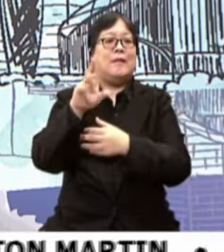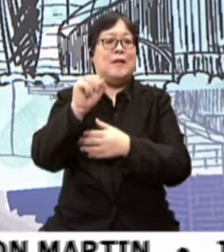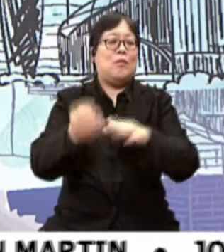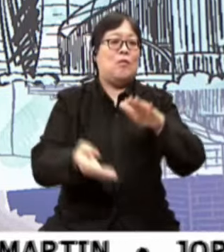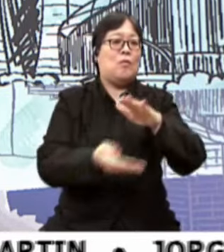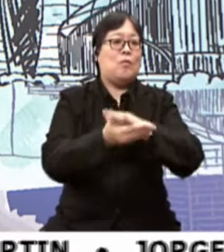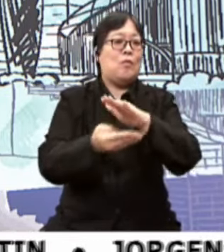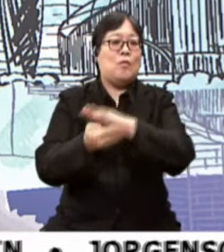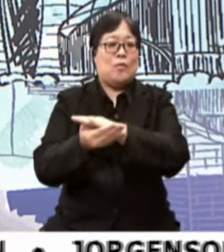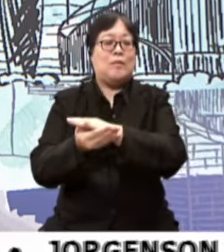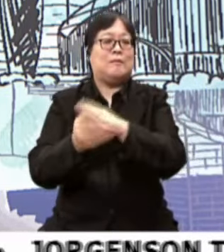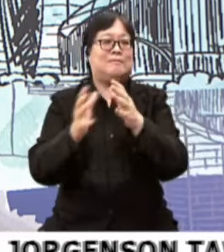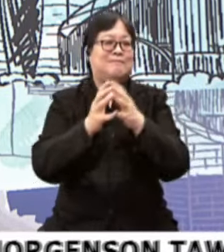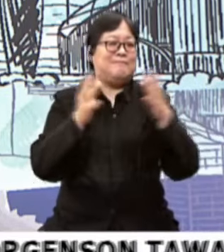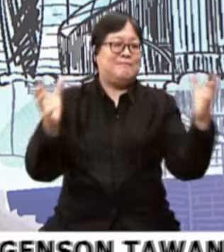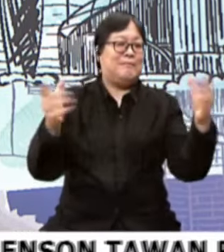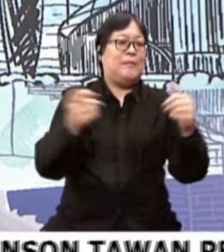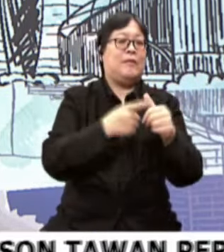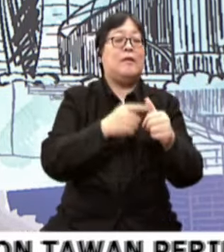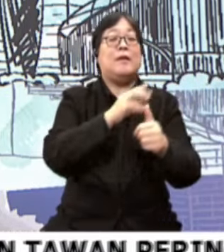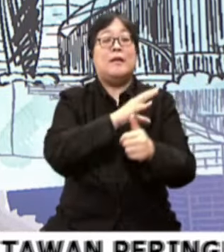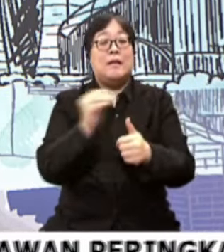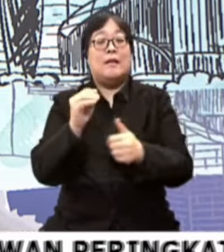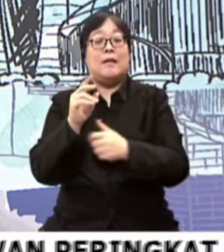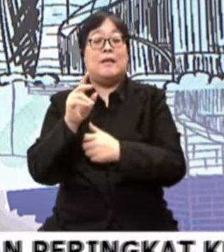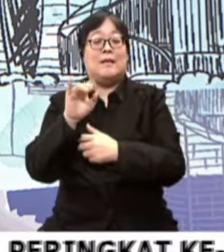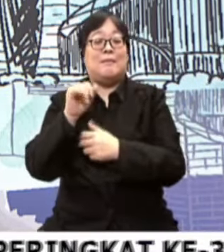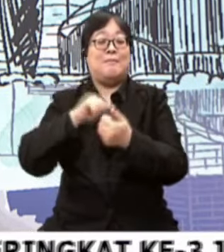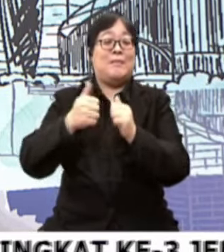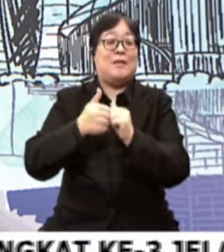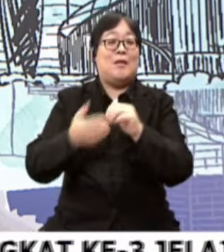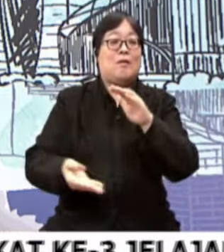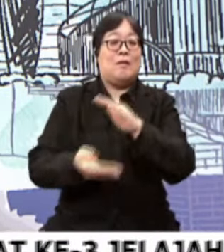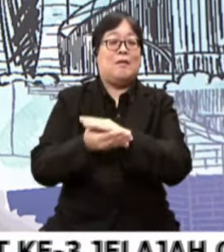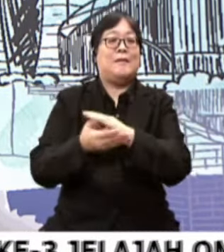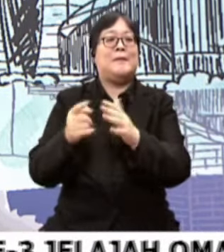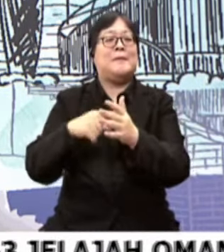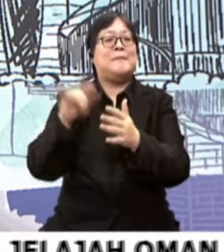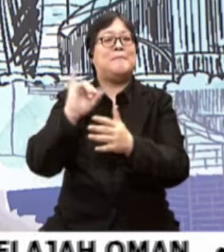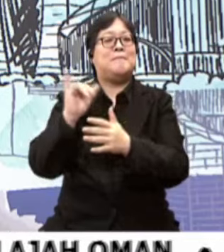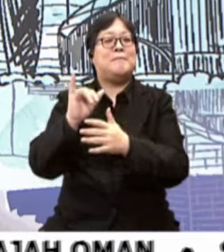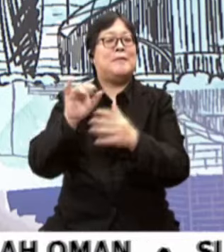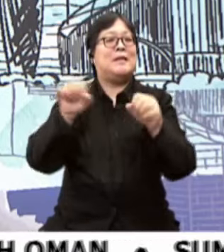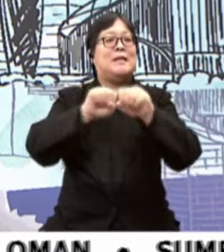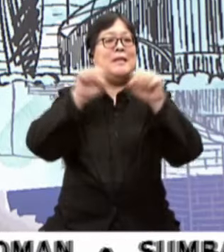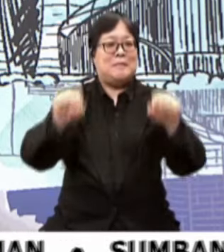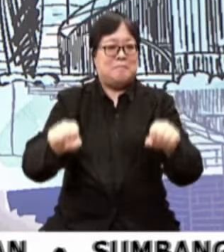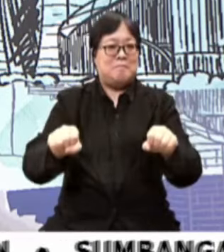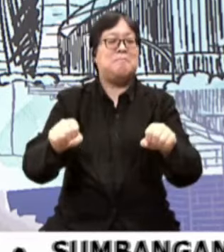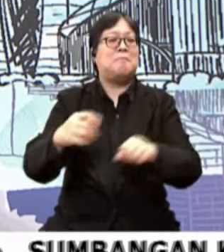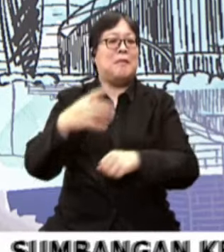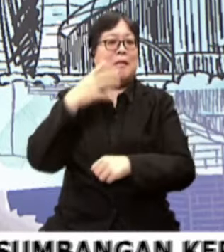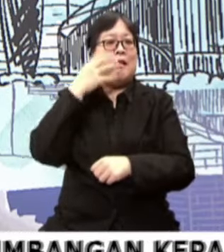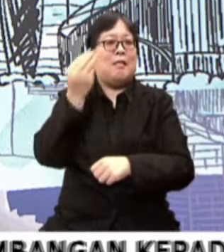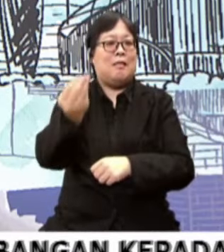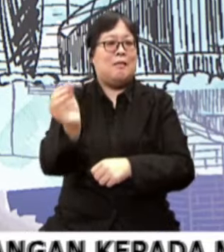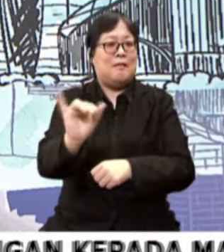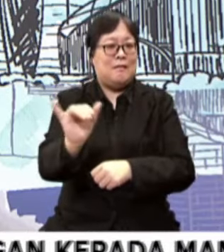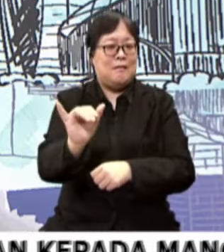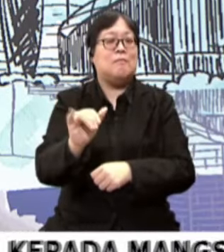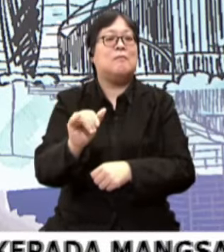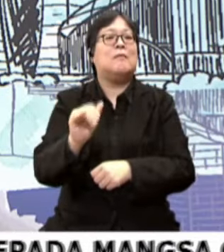lebih besar terlebih dahulu dan juga keranda isu Rasulullah telah sifat sistemik dan juga tindakan ini